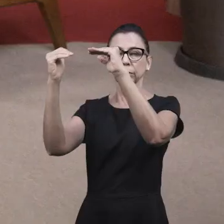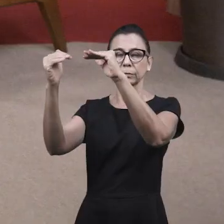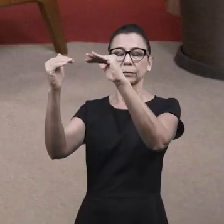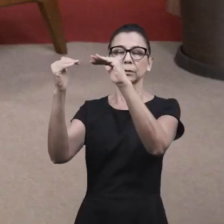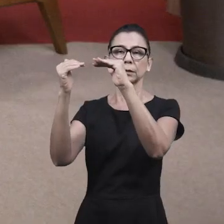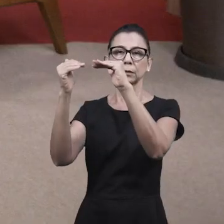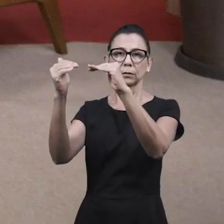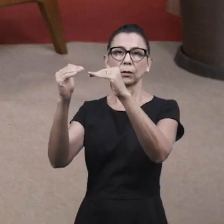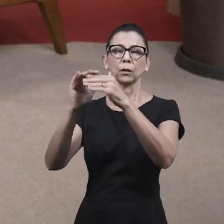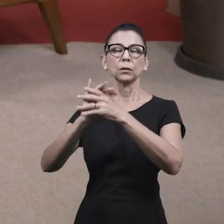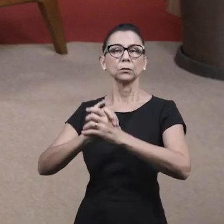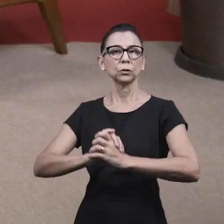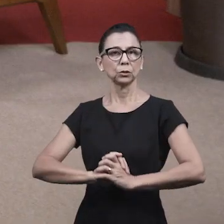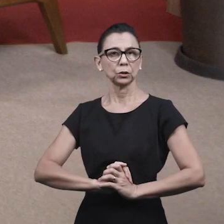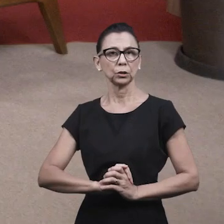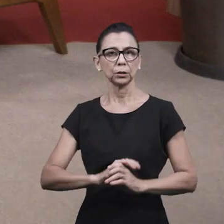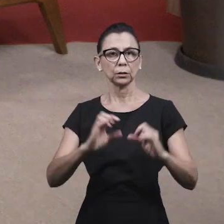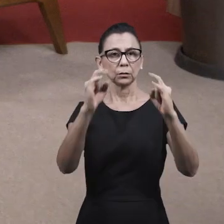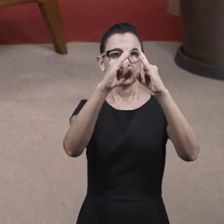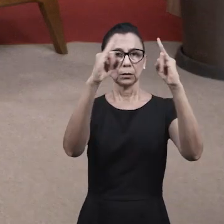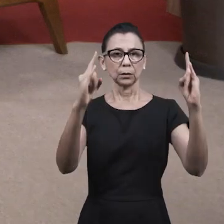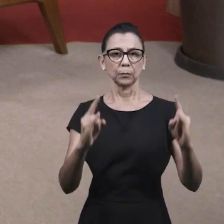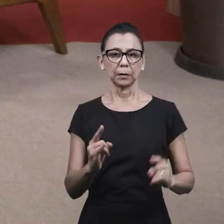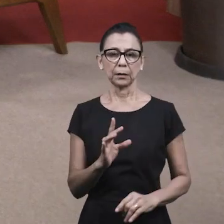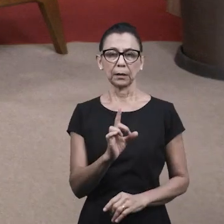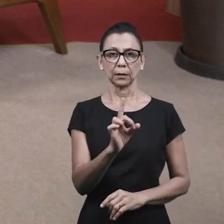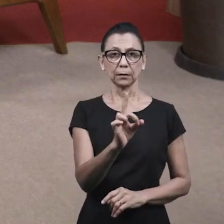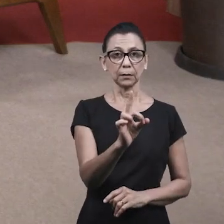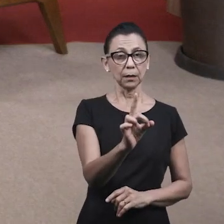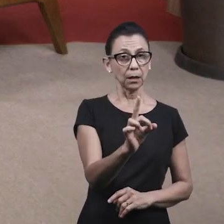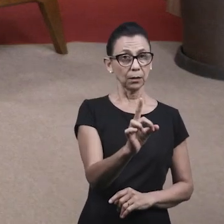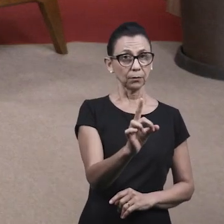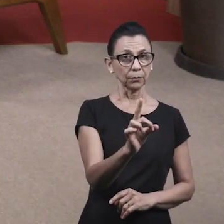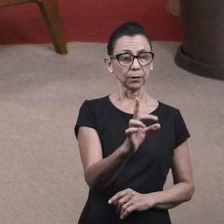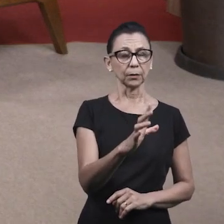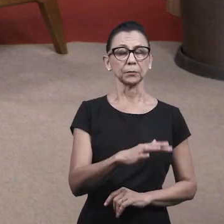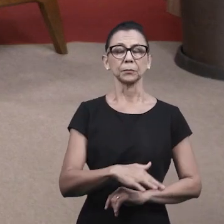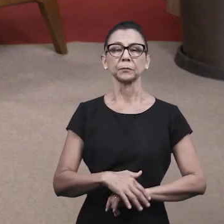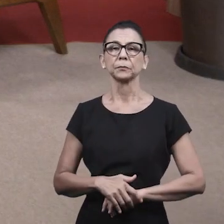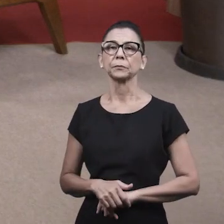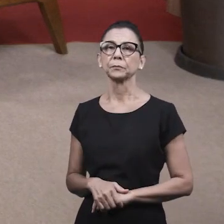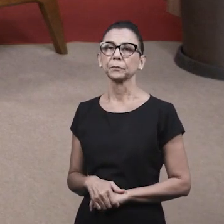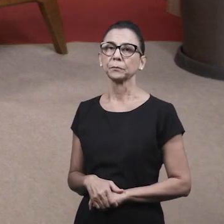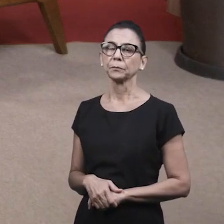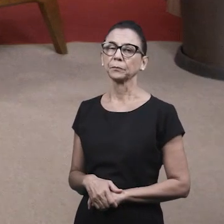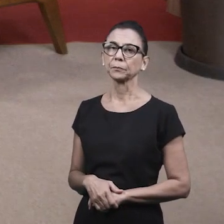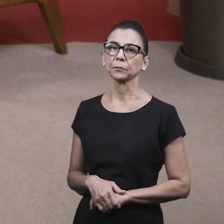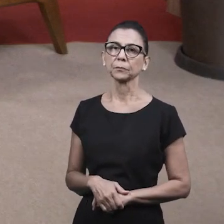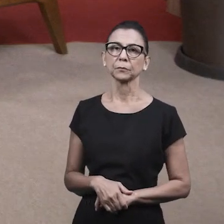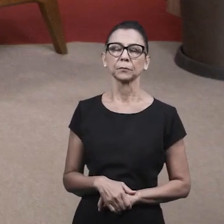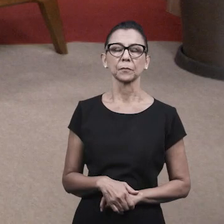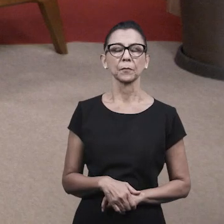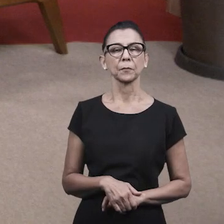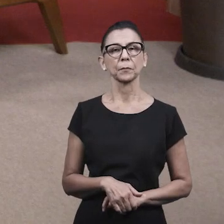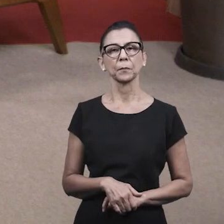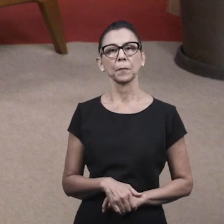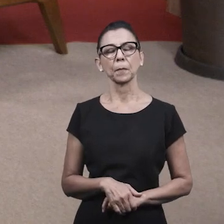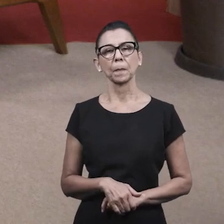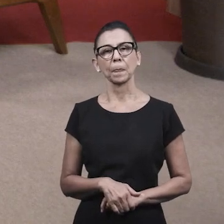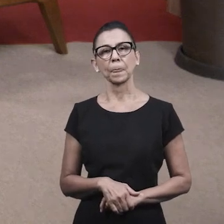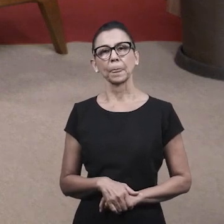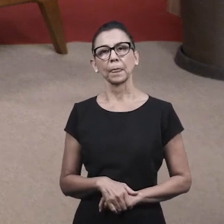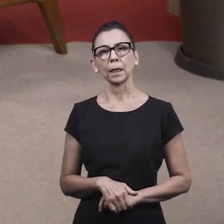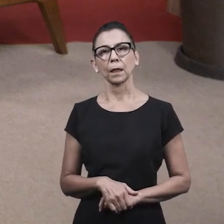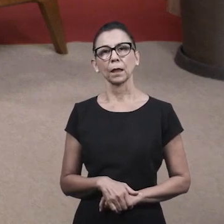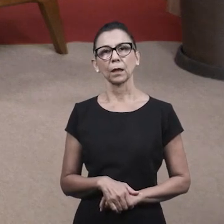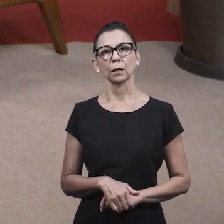fois par an. Le souverain sacrificateur n'était pas seulement le souverain sacrificateur. Un homme appelé Aaron,